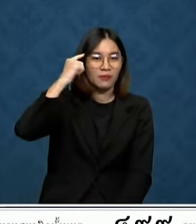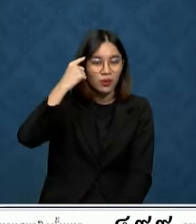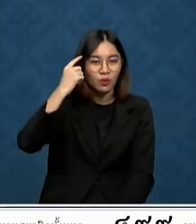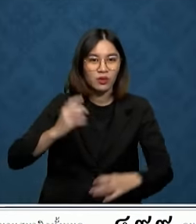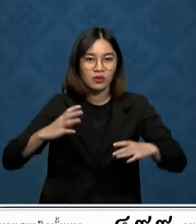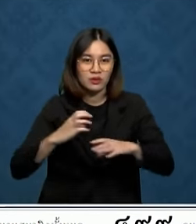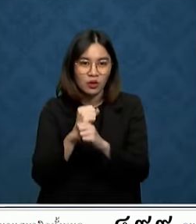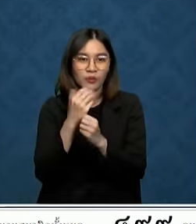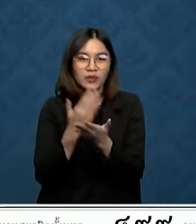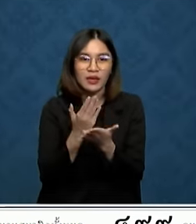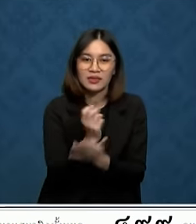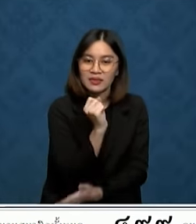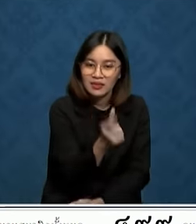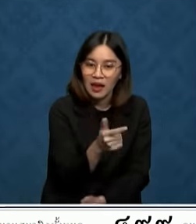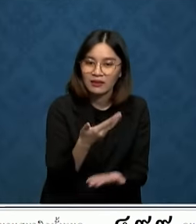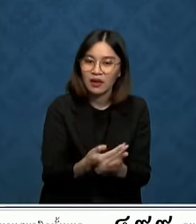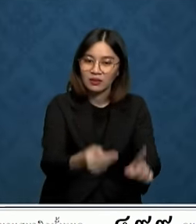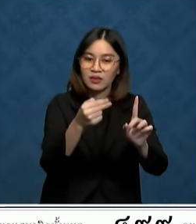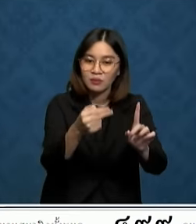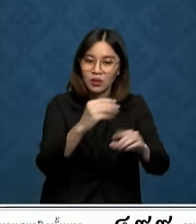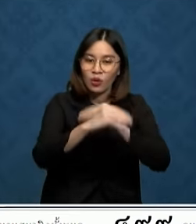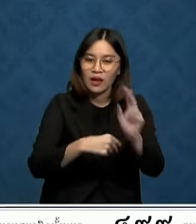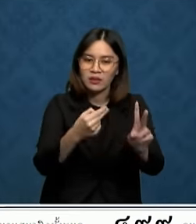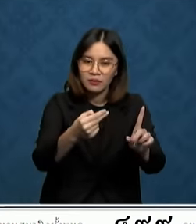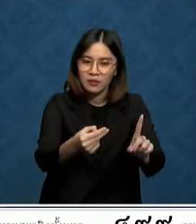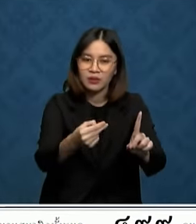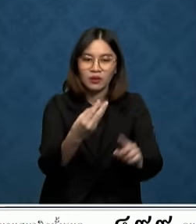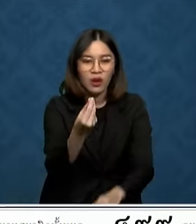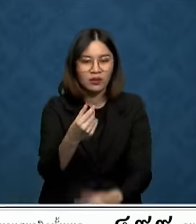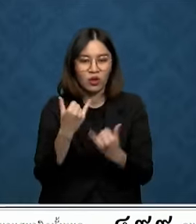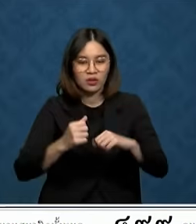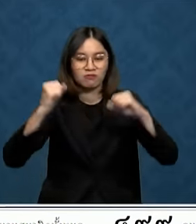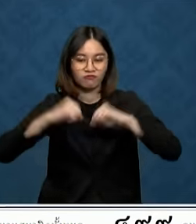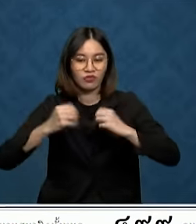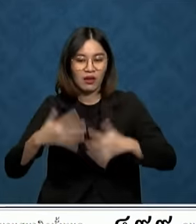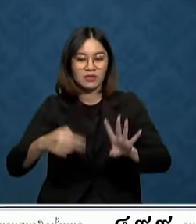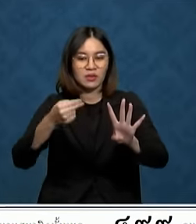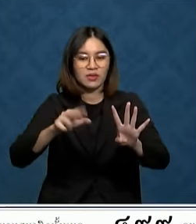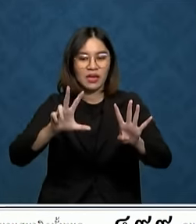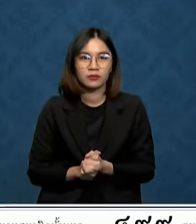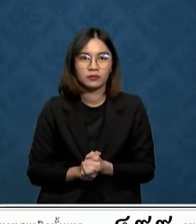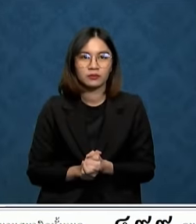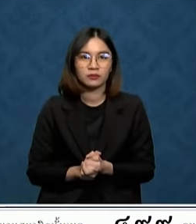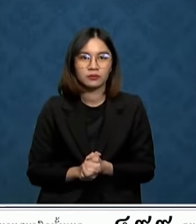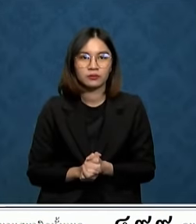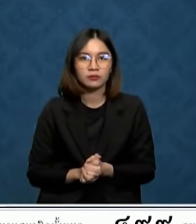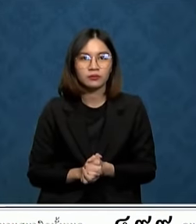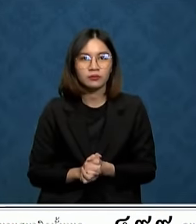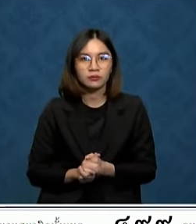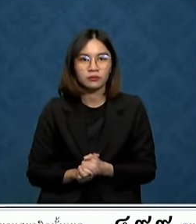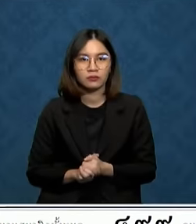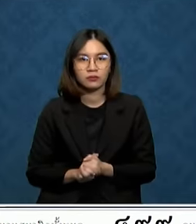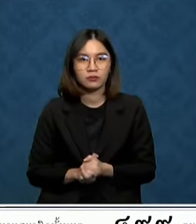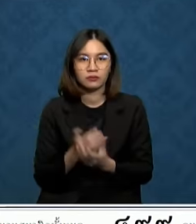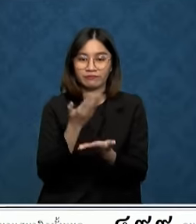เนี่ยต้องเอามาใช้กับ Digital walletกี่บาทตอนนี้น่าจะเคาะแล้วว่าใช้แค่43,000ล้านบาทั้นก็เท่ากับว่า